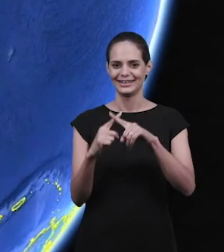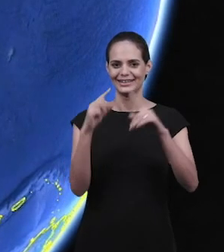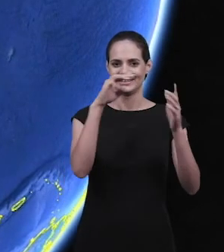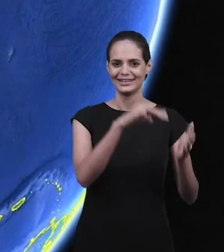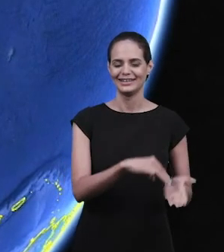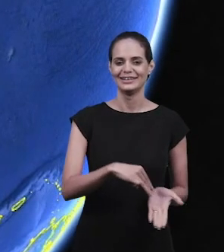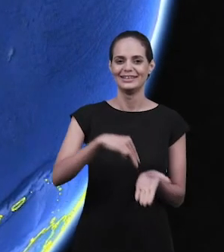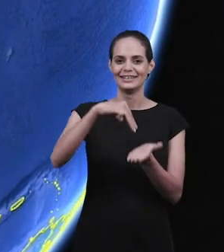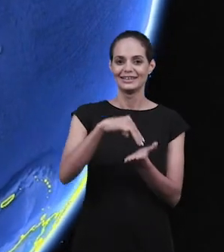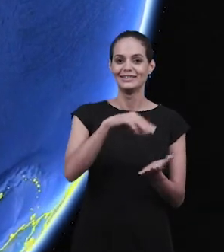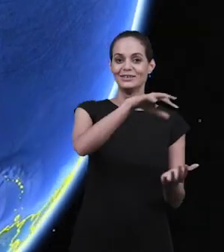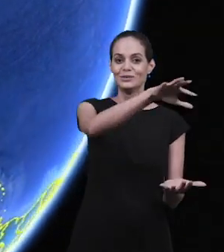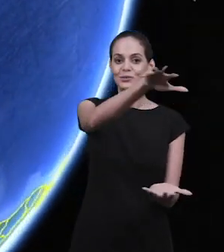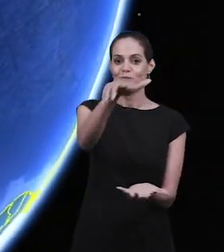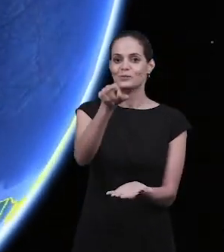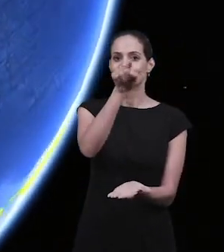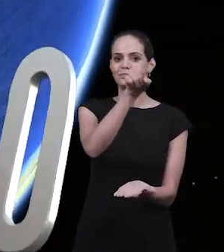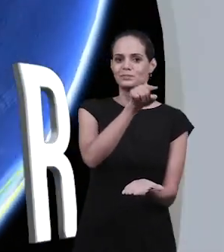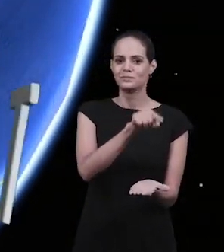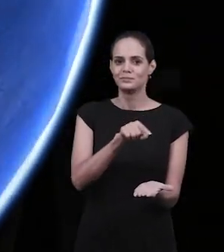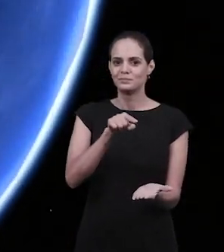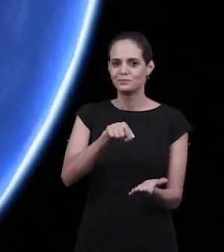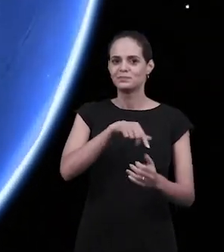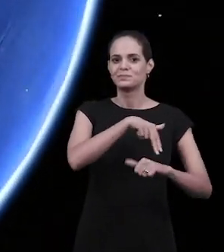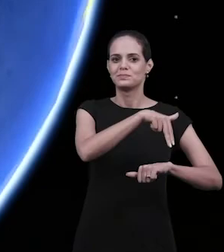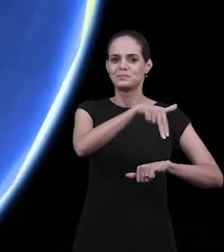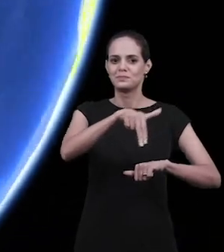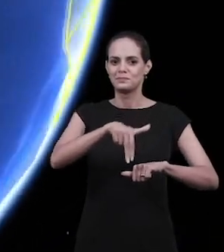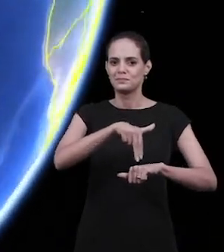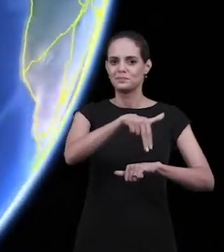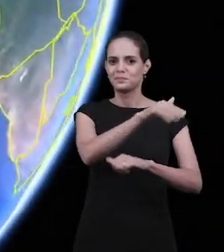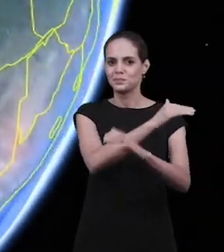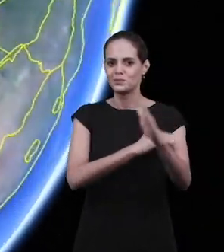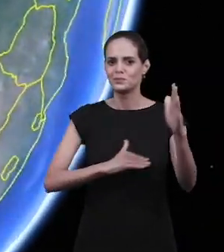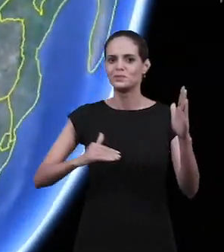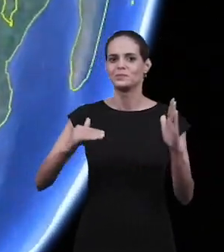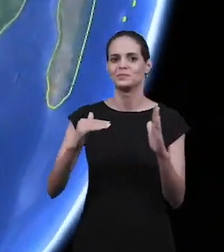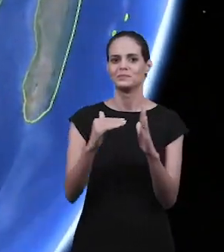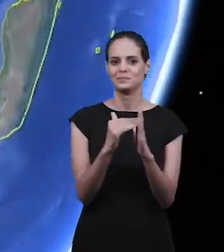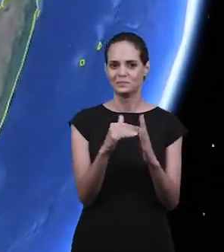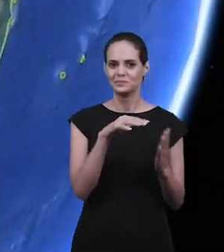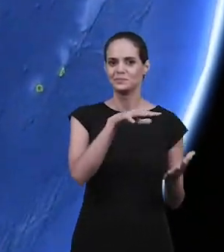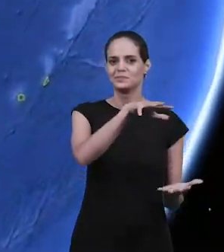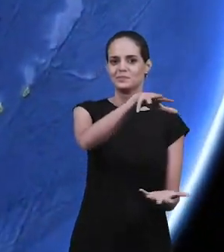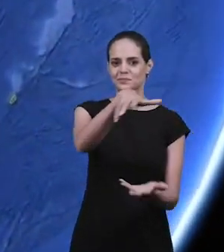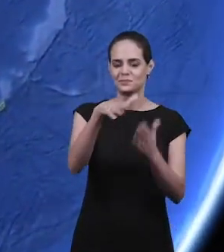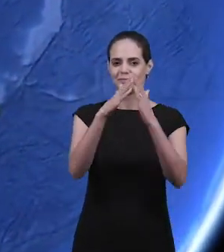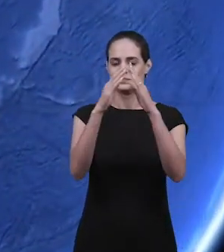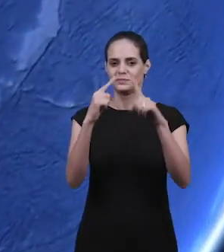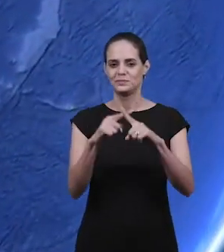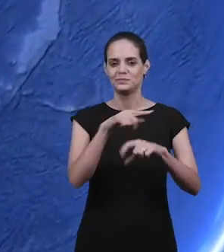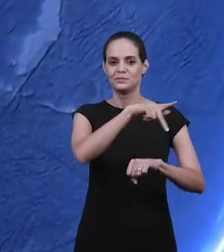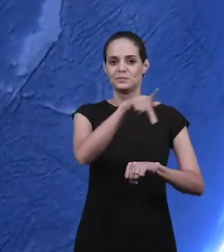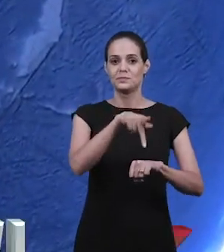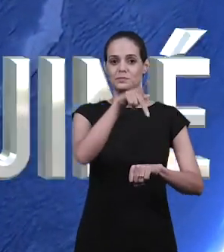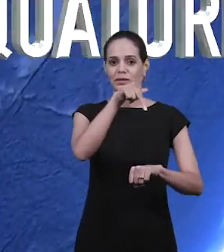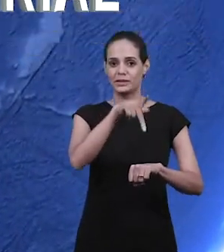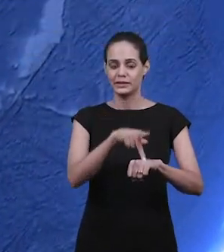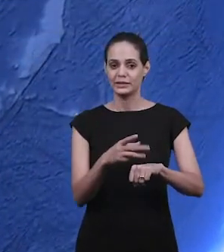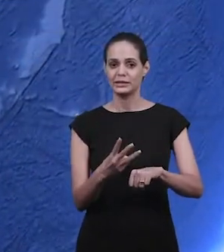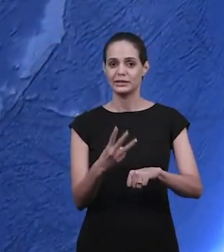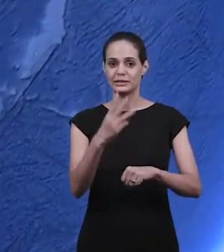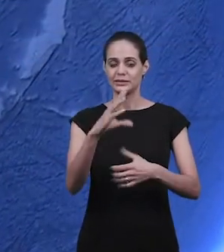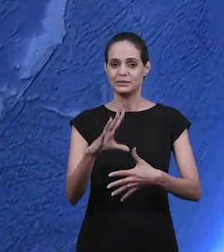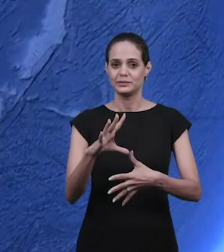chrétienne Maranatha est présente dans les nations de tous les continents de la planète. Des pays dans les trois